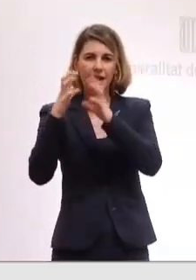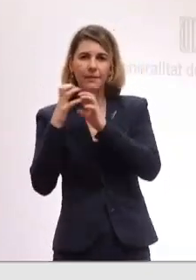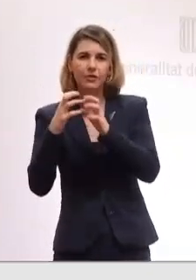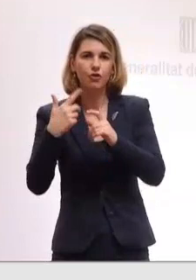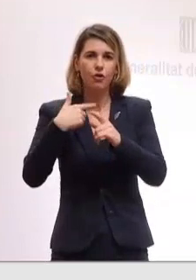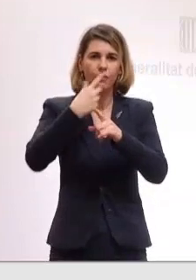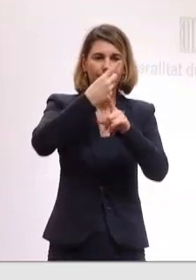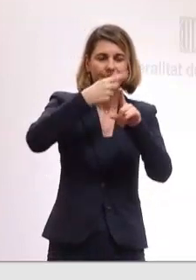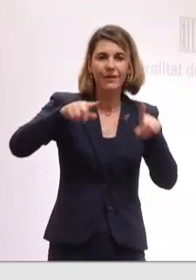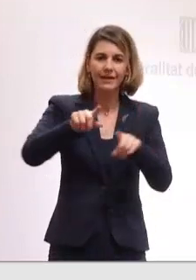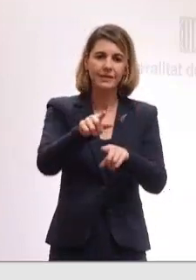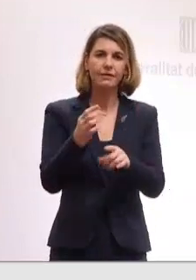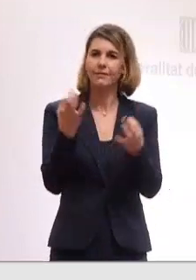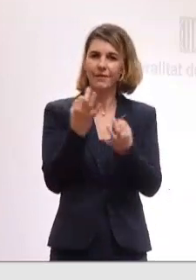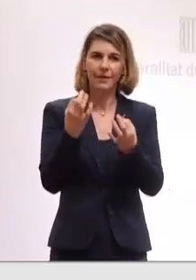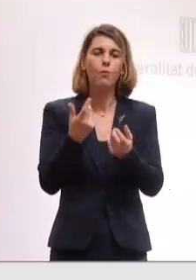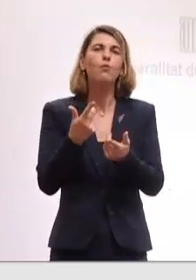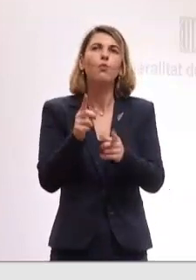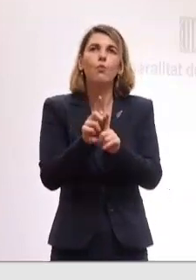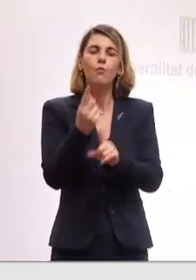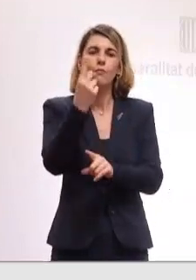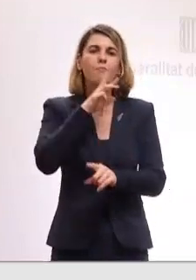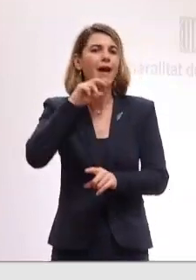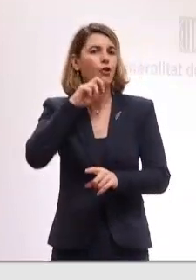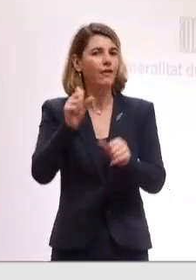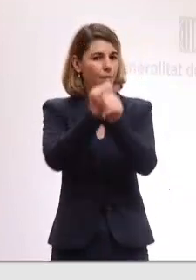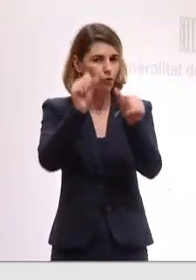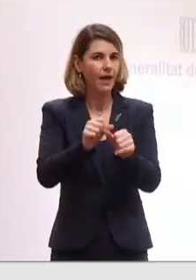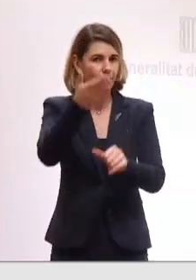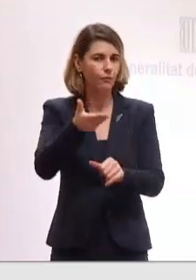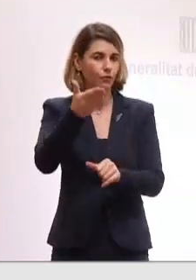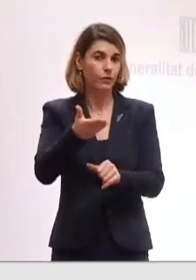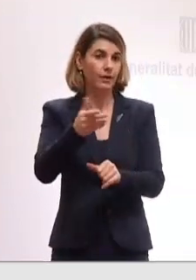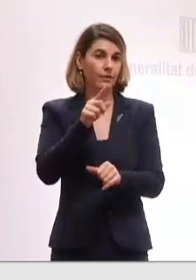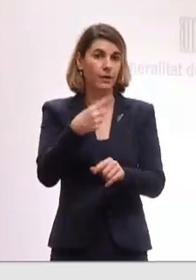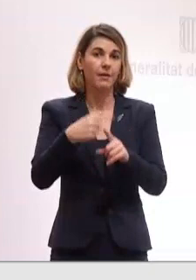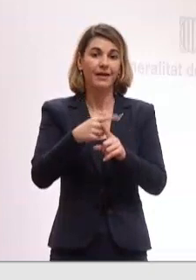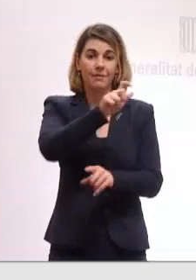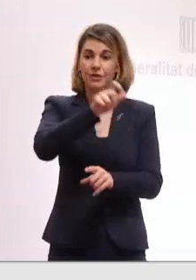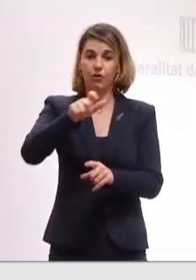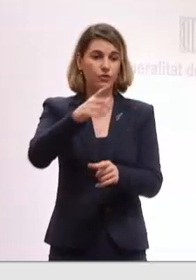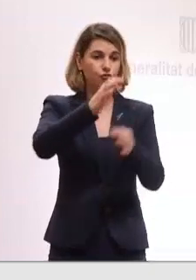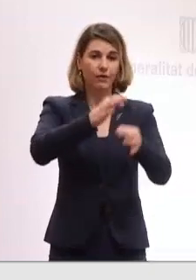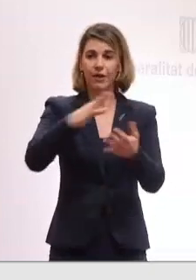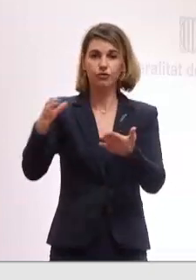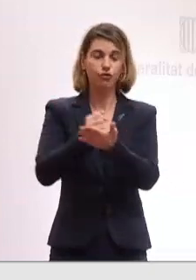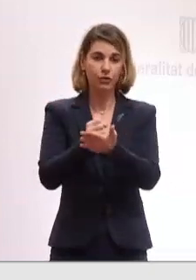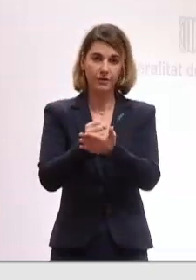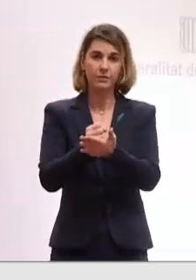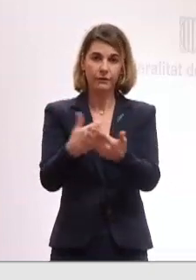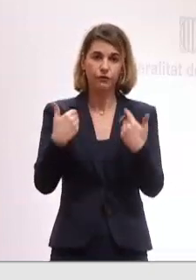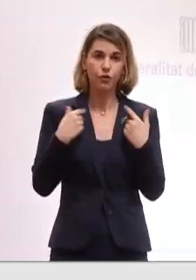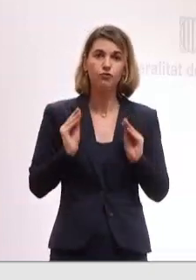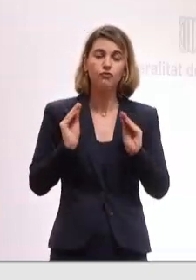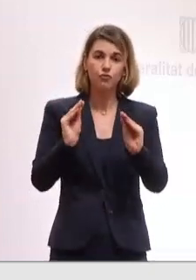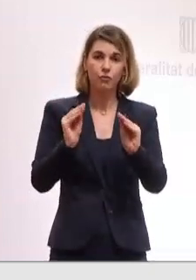diferència esdevinguin valors fundacionals del model, on la implicació de tots els operadors jurídics, encara que